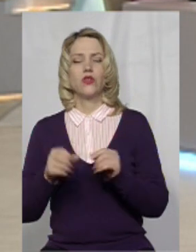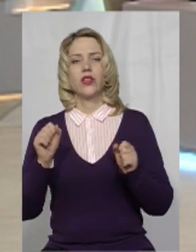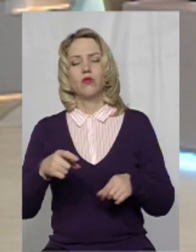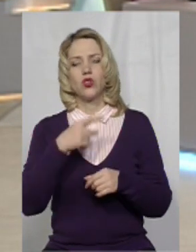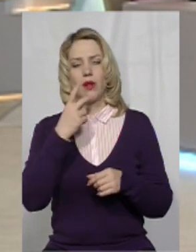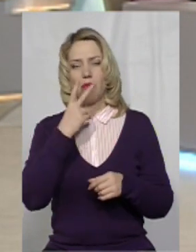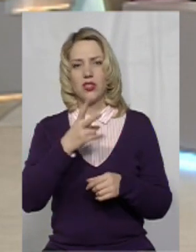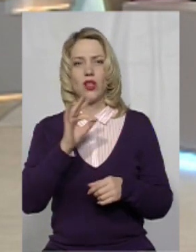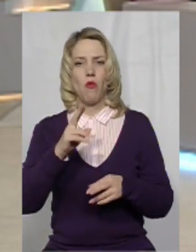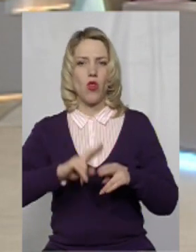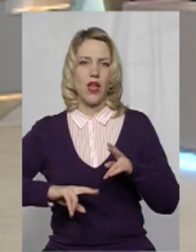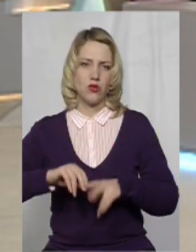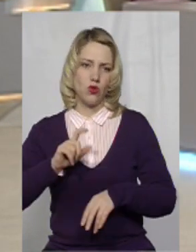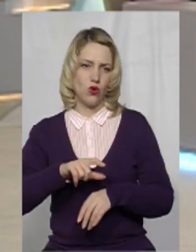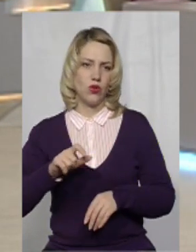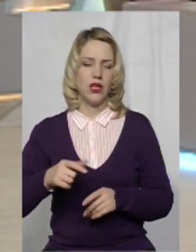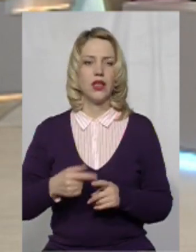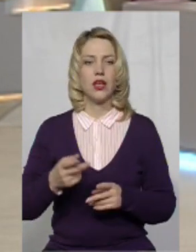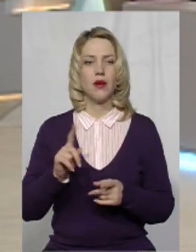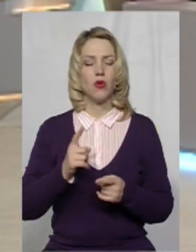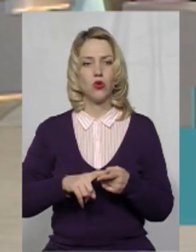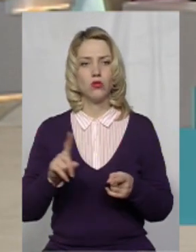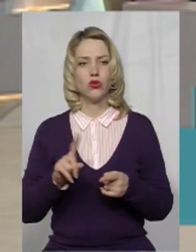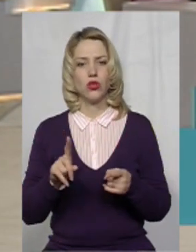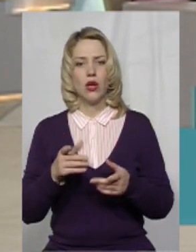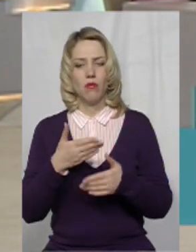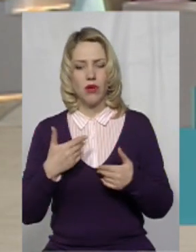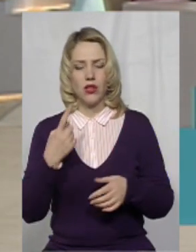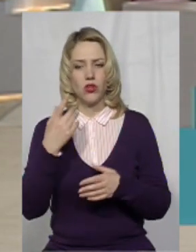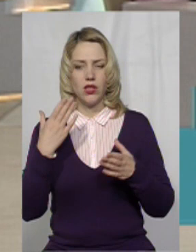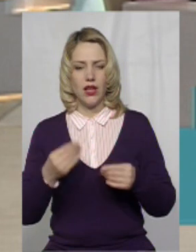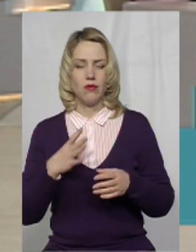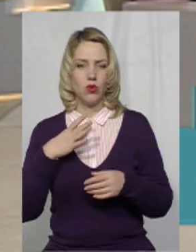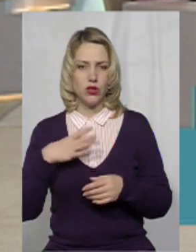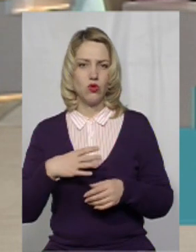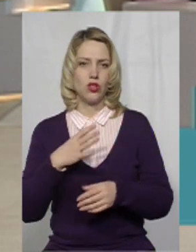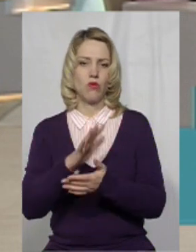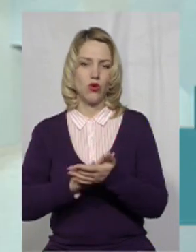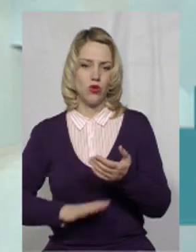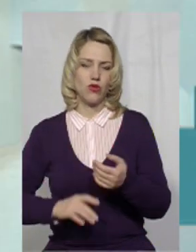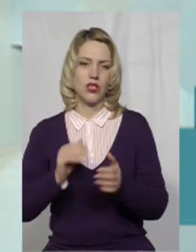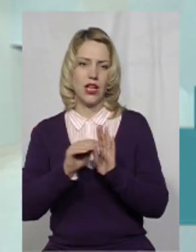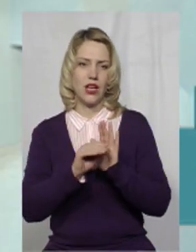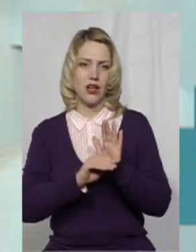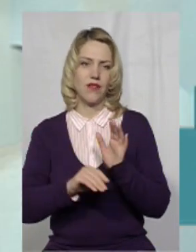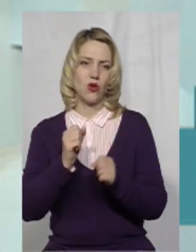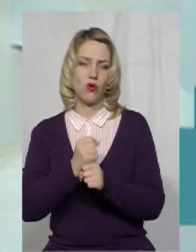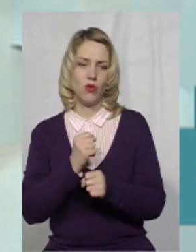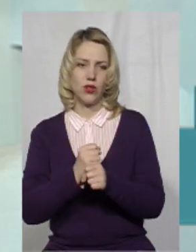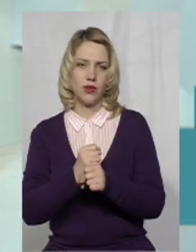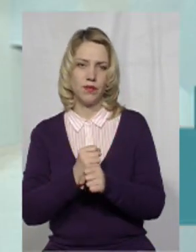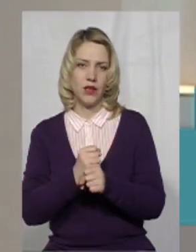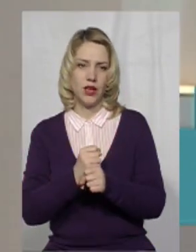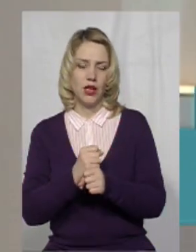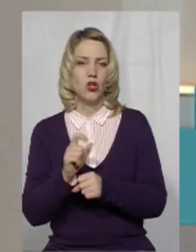людей і по тому, що ми на годину змушені були продовжити графік роботи і просили наших експертів довше попрацювати. Тобто,